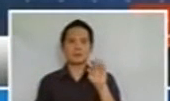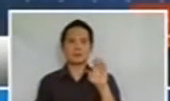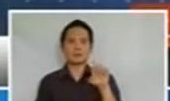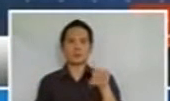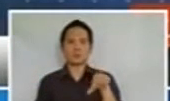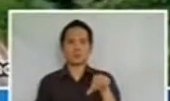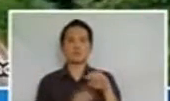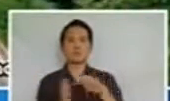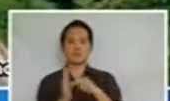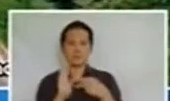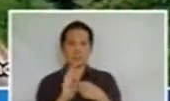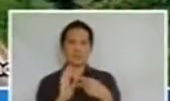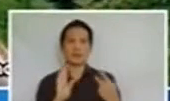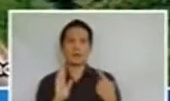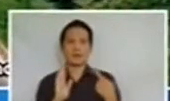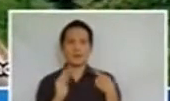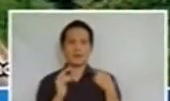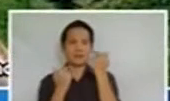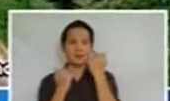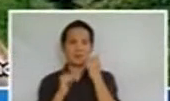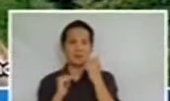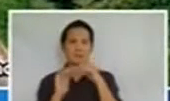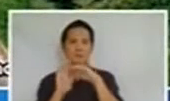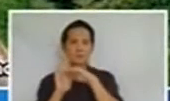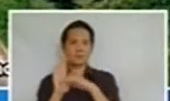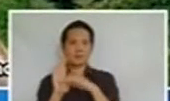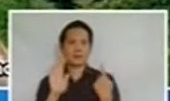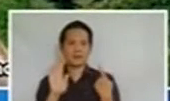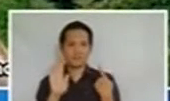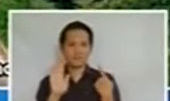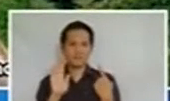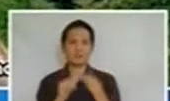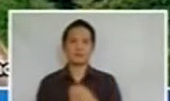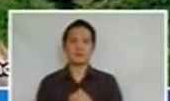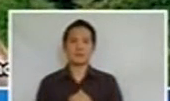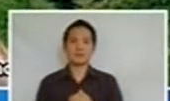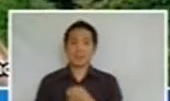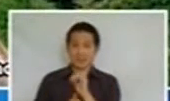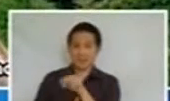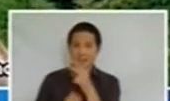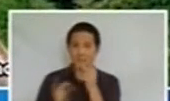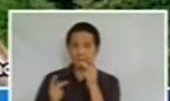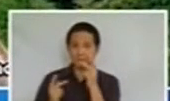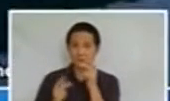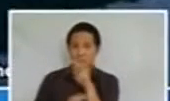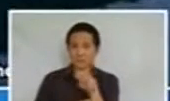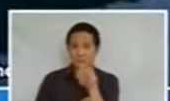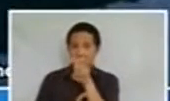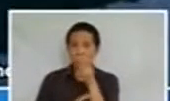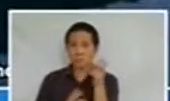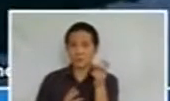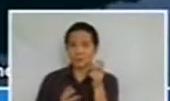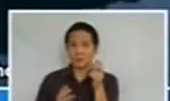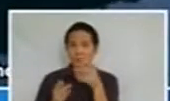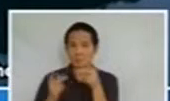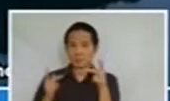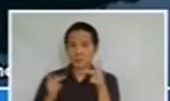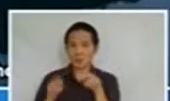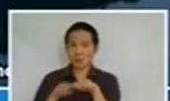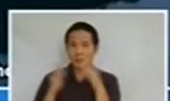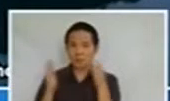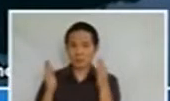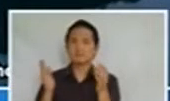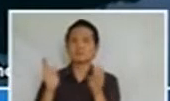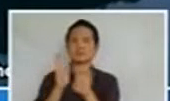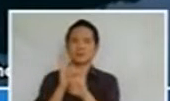sa tala ng DOT 4A, noong unang quarter ng 2019 ay umabot sa mahigit 14 million ang tourist